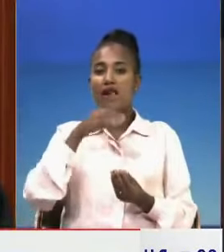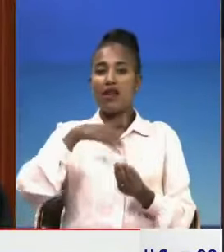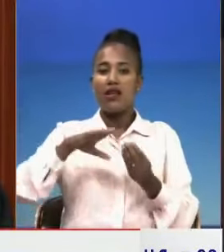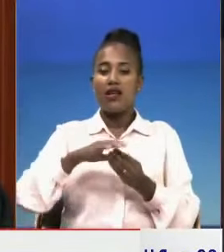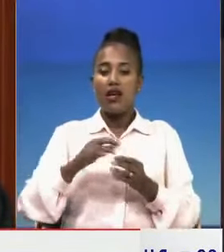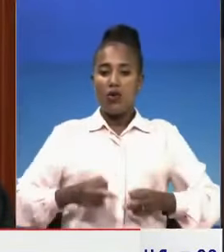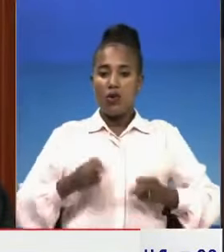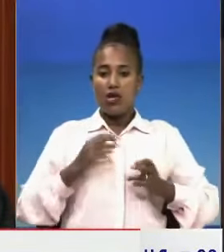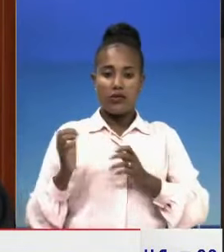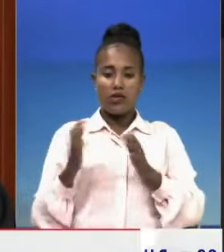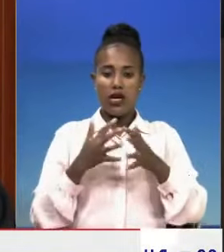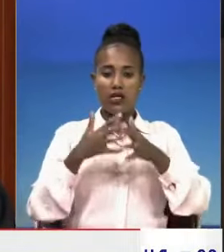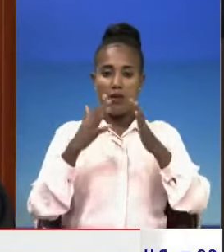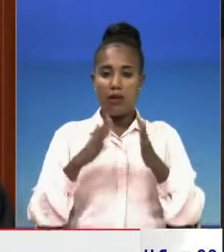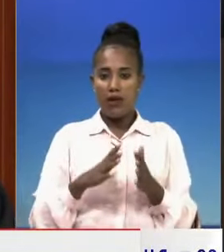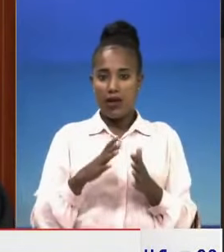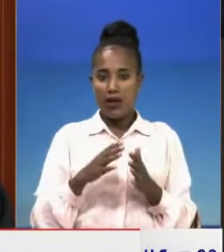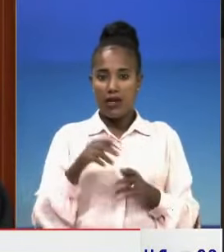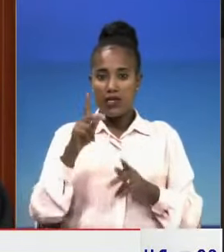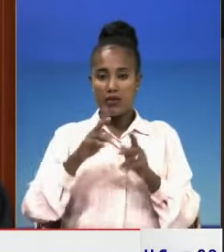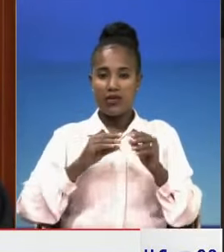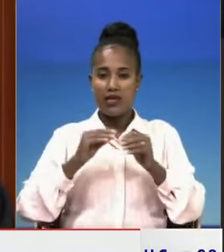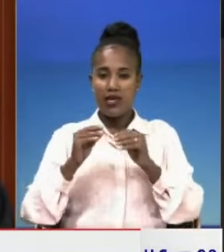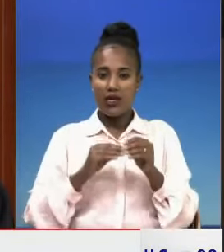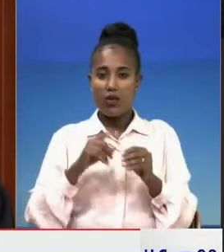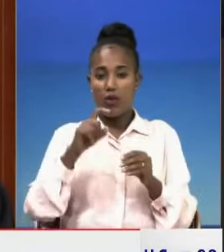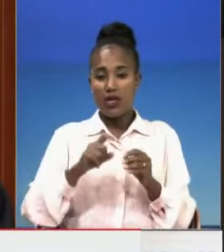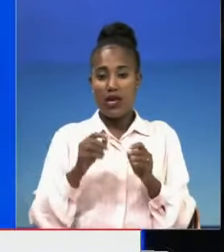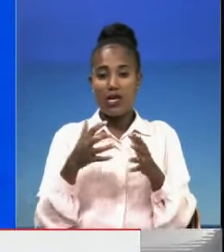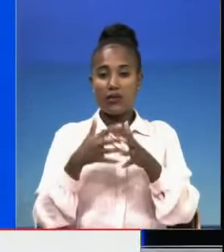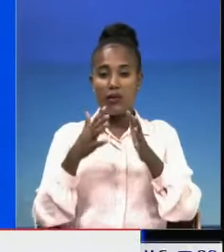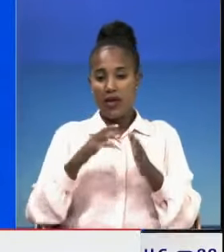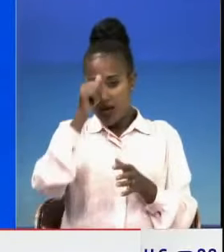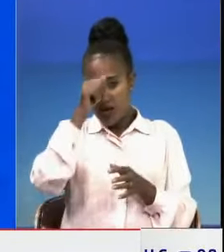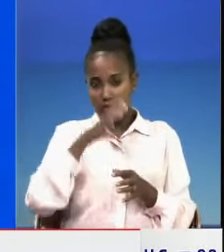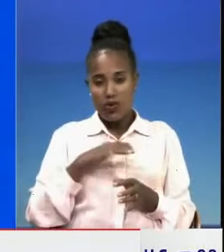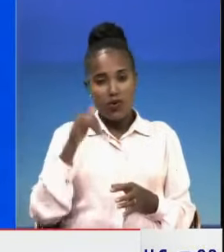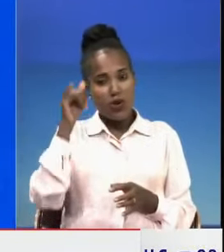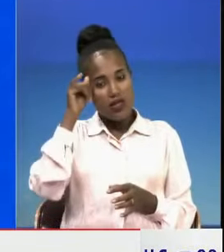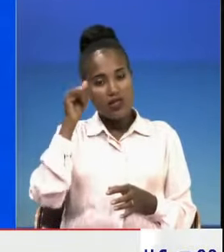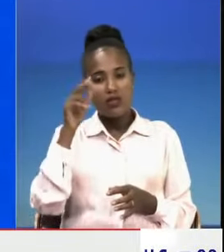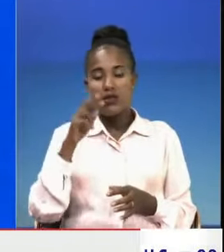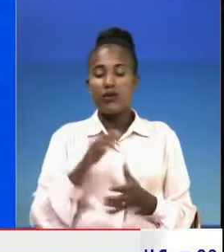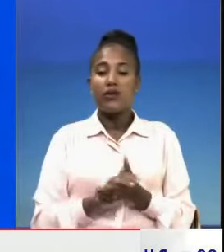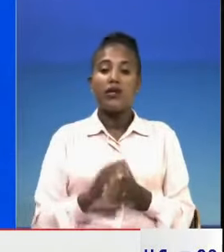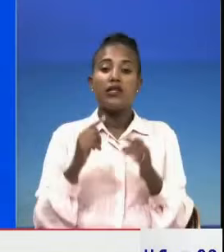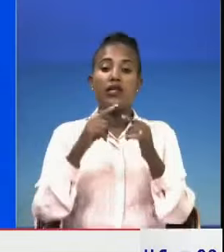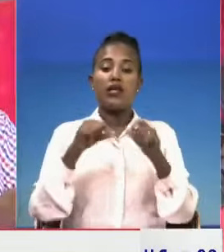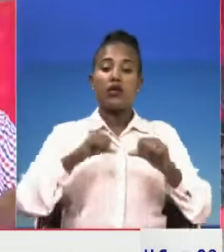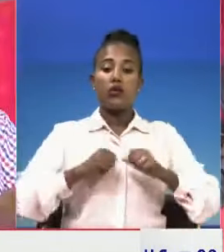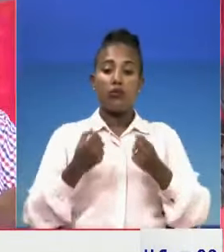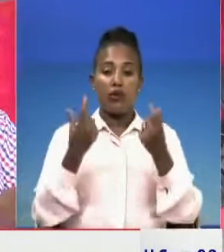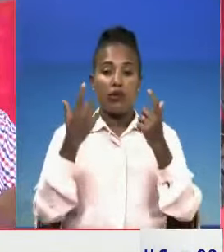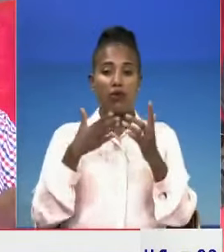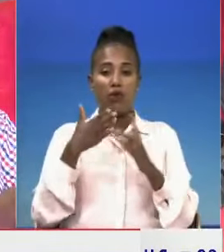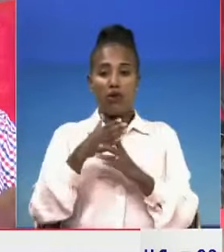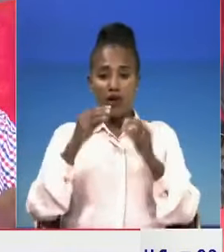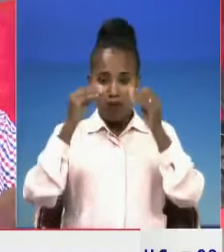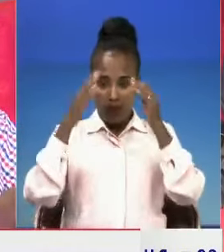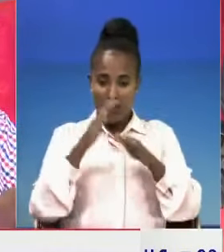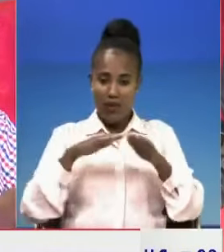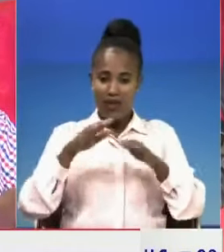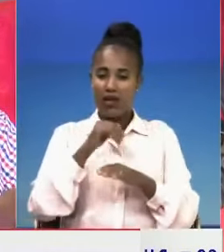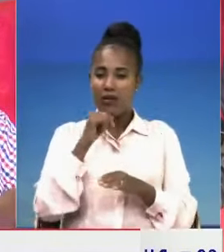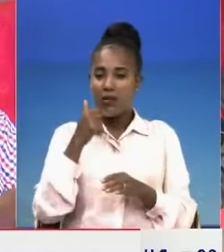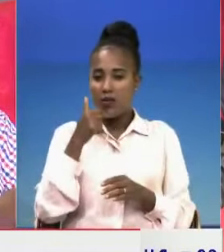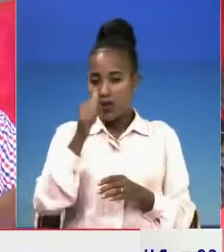ክልል የህልውና ዘመቻ ማስተባበሪያ የህዝብ ንቅናቄ ኮሚቴ አስተባባሪ አቶ ዮሐንስ ቧያለው ናቸው። የጠላትን ሴራ በመርዳት በኩል ከመምህራን የበለጠ